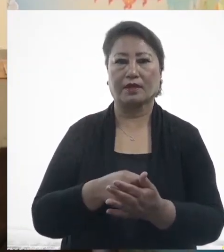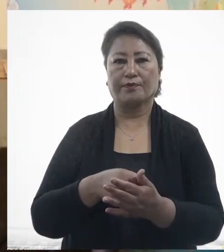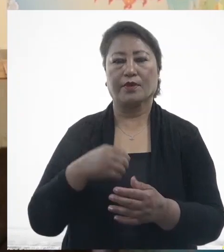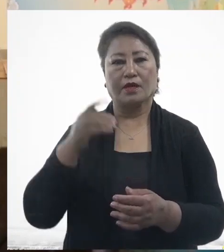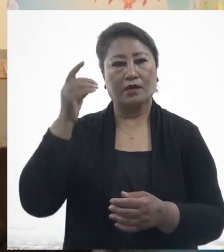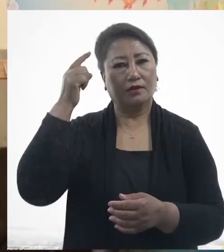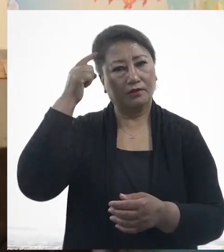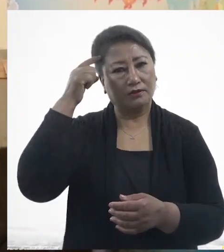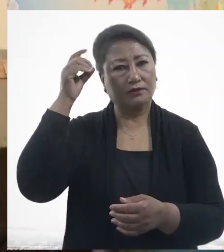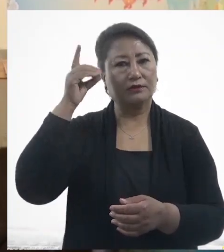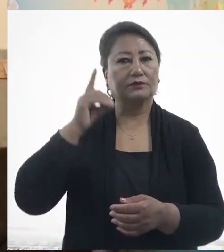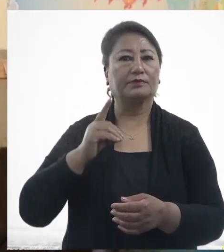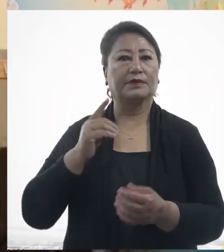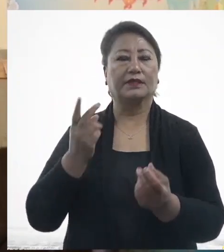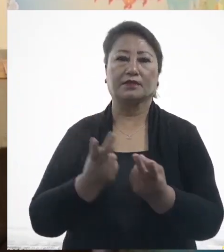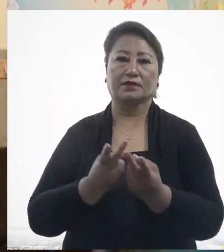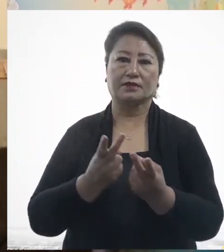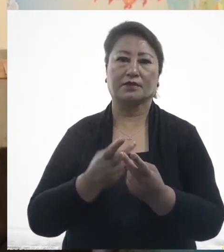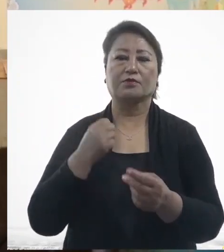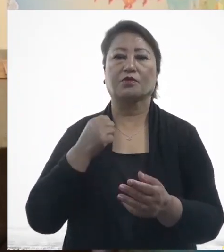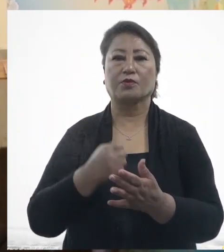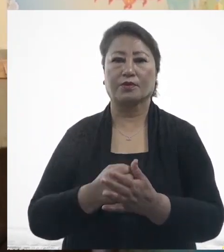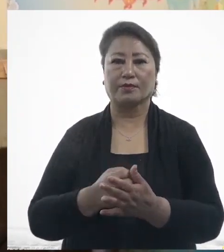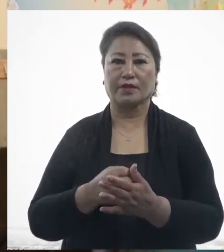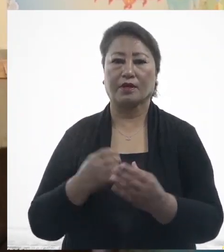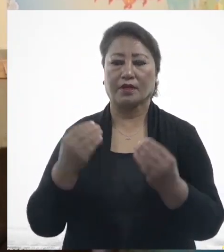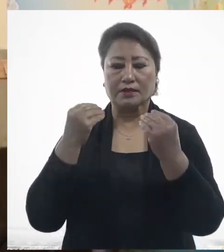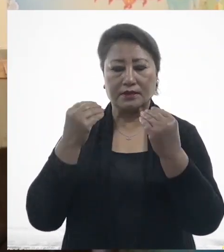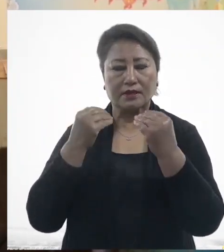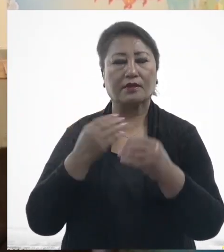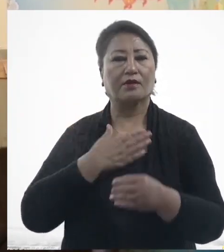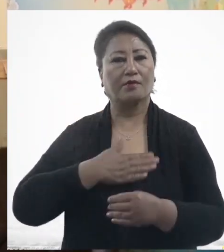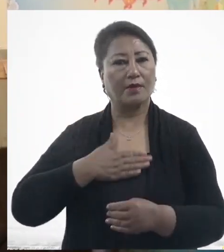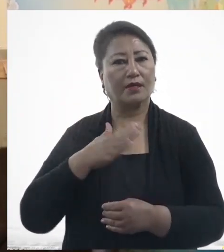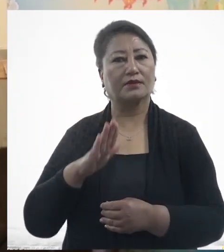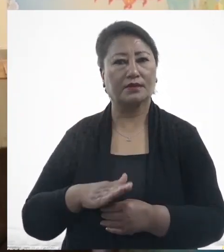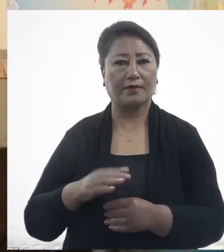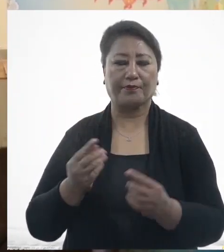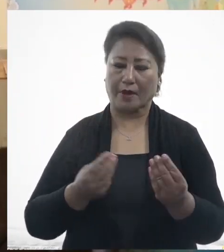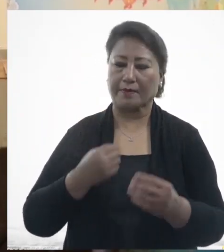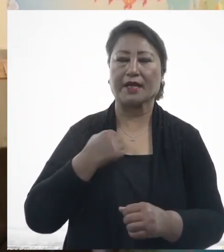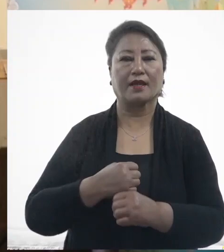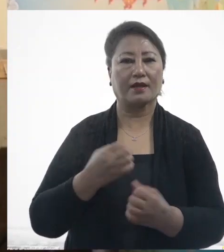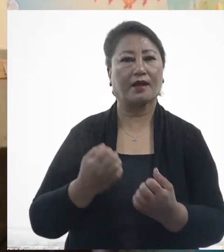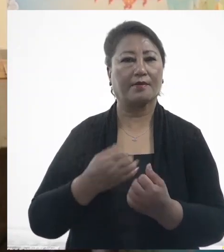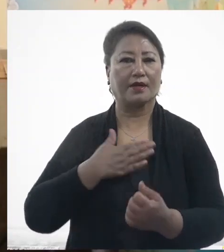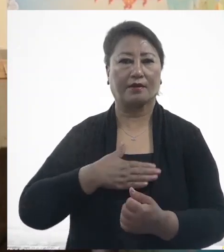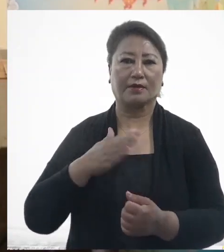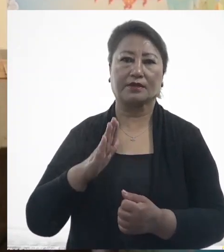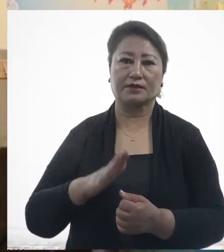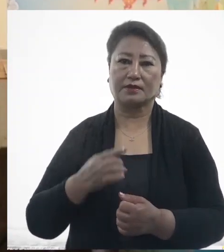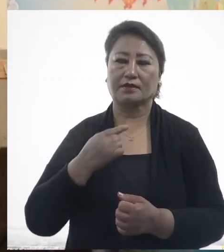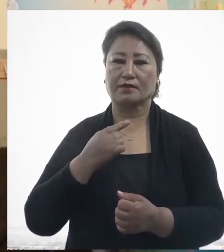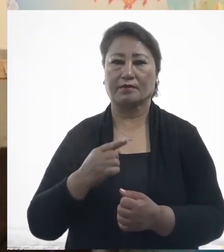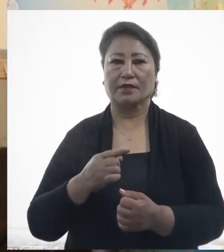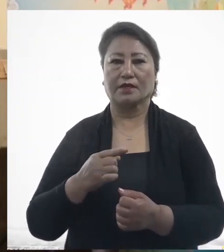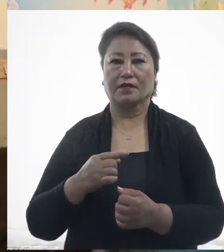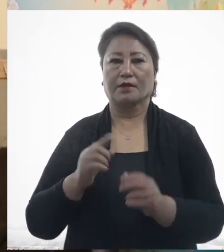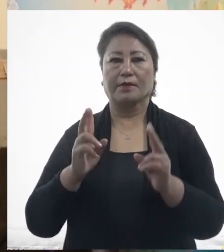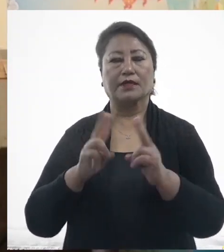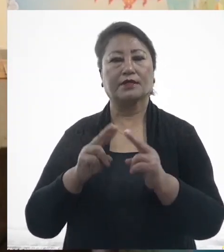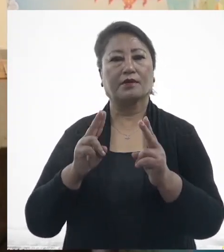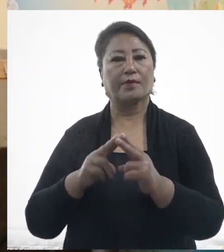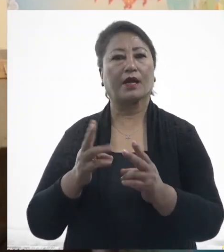डिप्रेसनमा म पनि यस्तो सिक्नु मन छ म पनि के गर्न मन छ भनेर चाहिँ मैले कन्ट्याक्ट